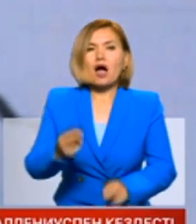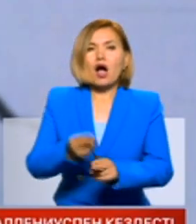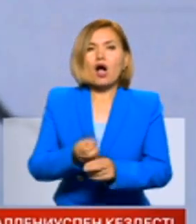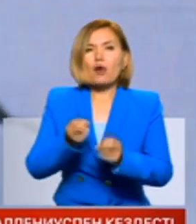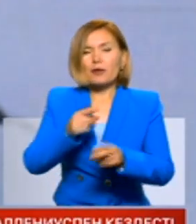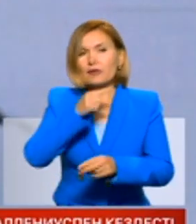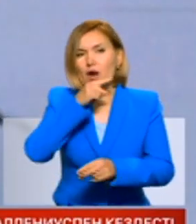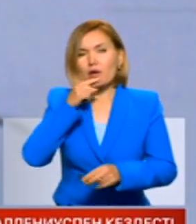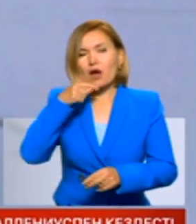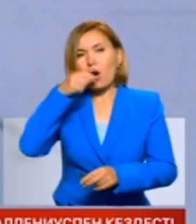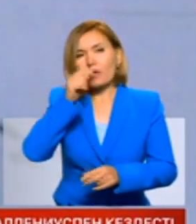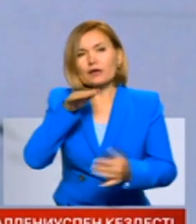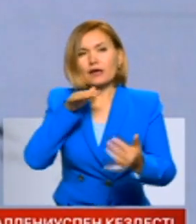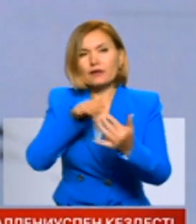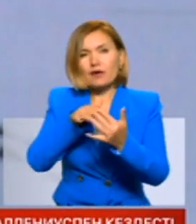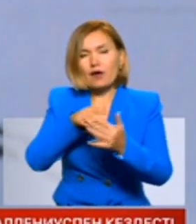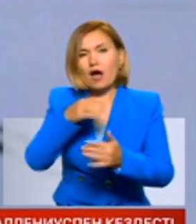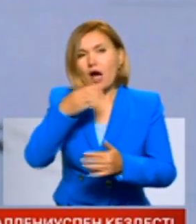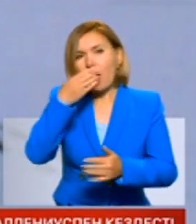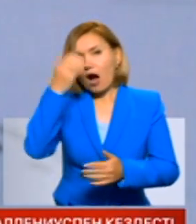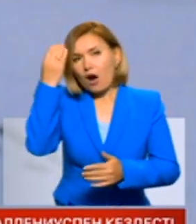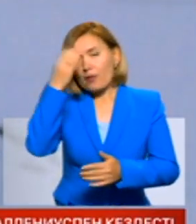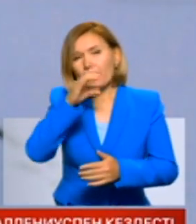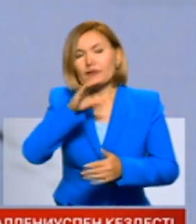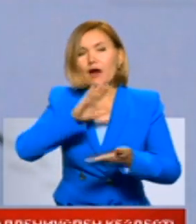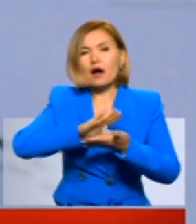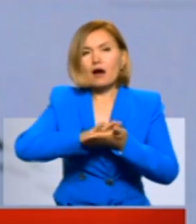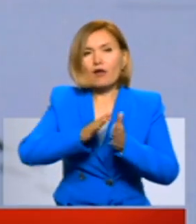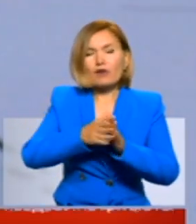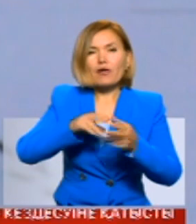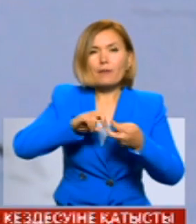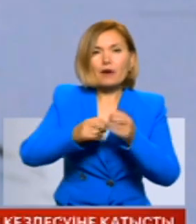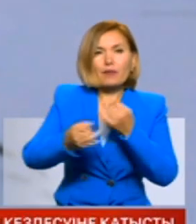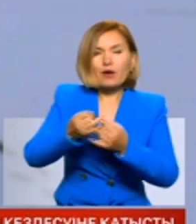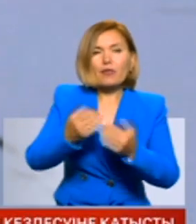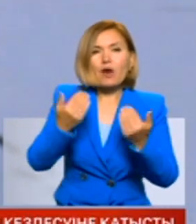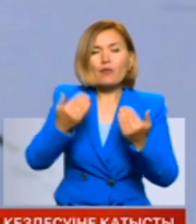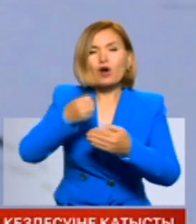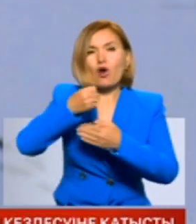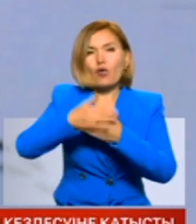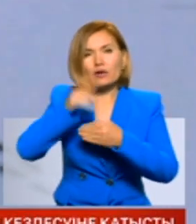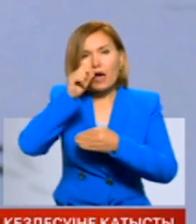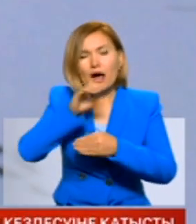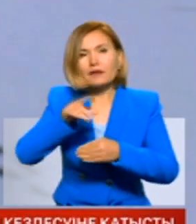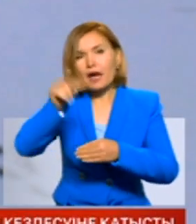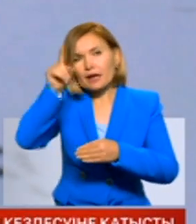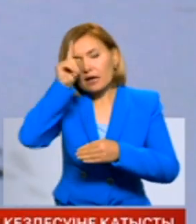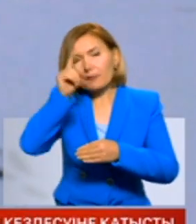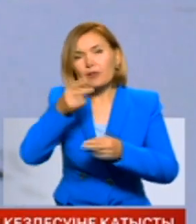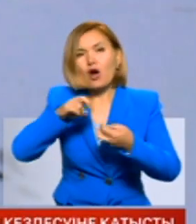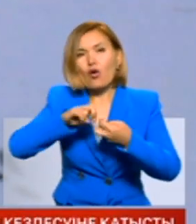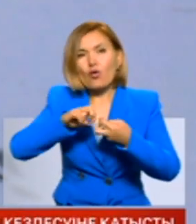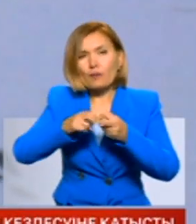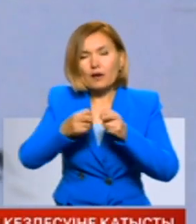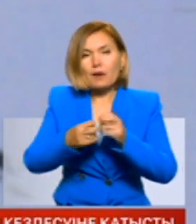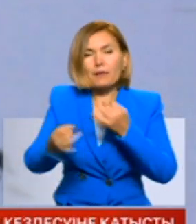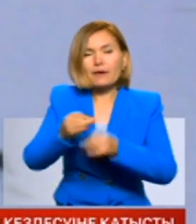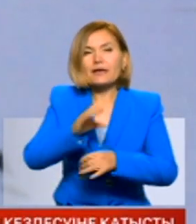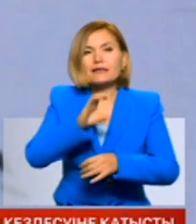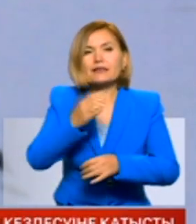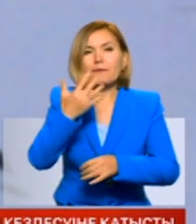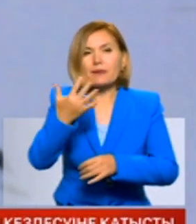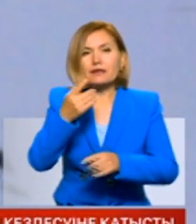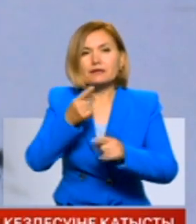Қауіпсіздік, Ресей мен Украина қақтығысы, Ауғанстан ахуалы. Бүгін Орталық Азия бестігі мен Германия тарапы осы мәселелерді ЦБС